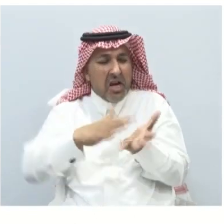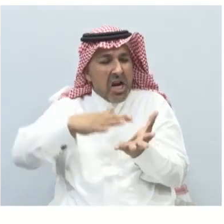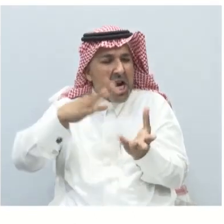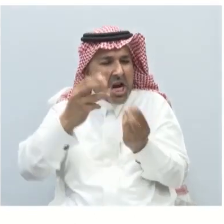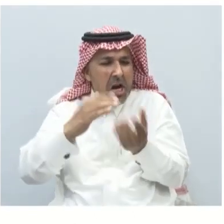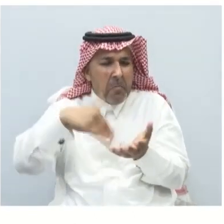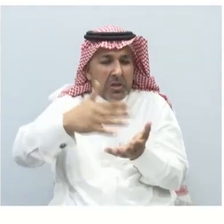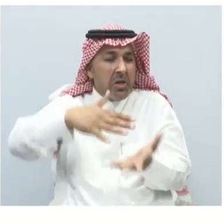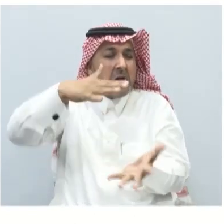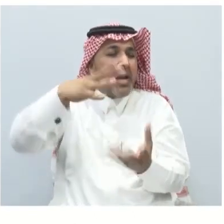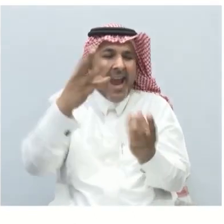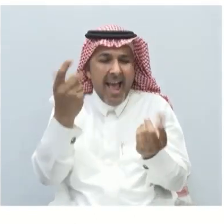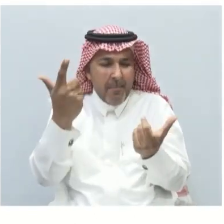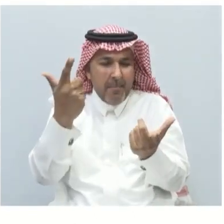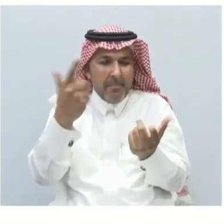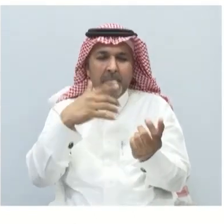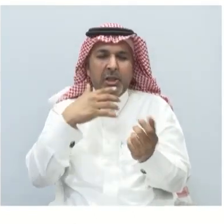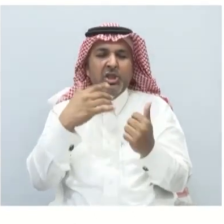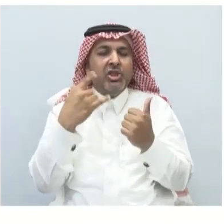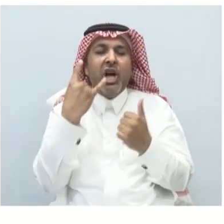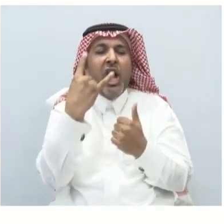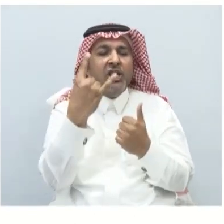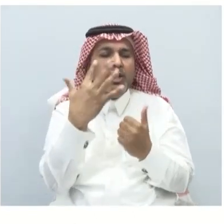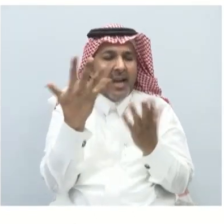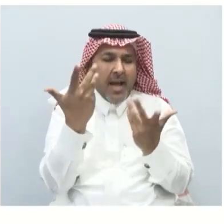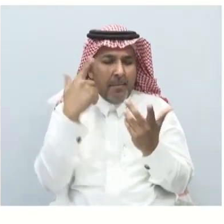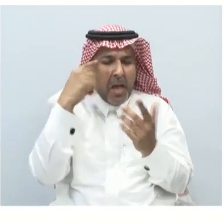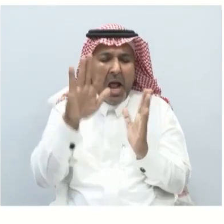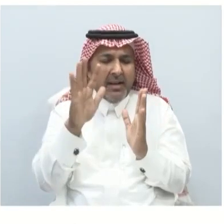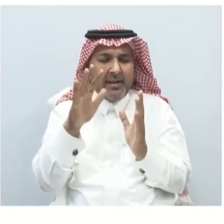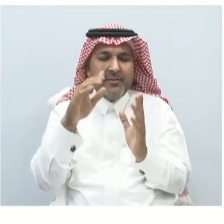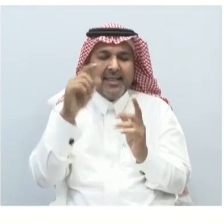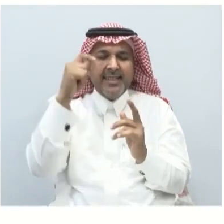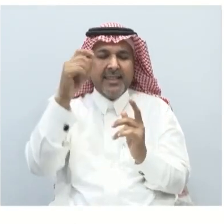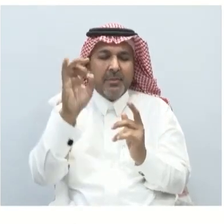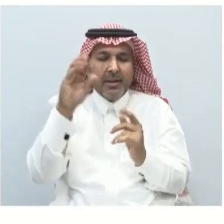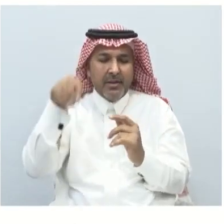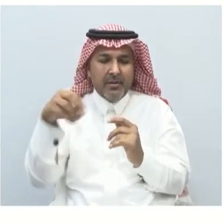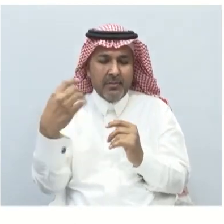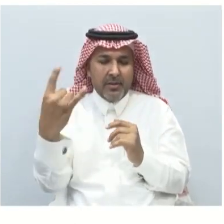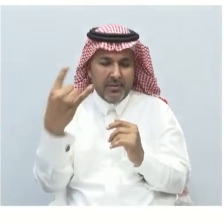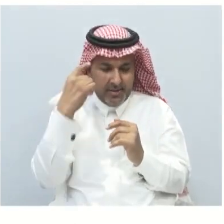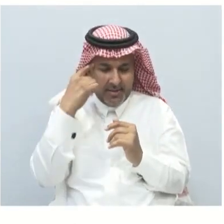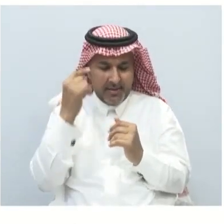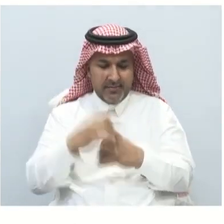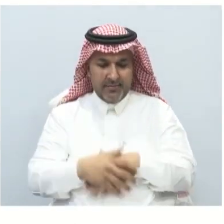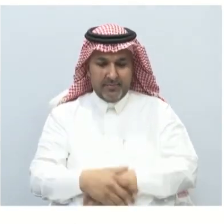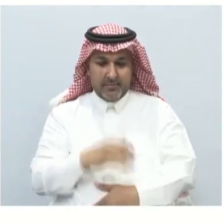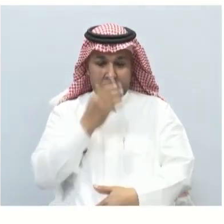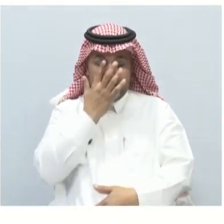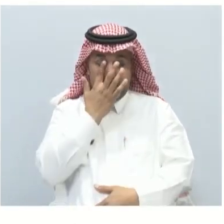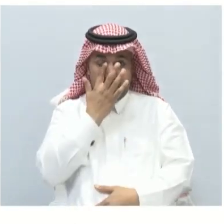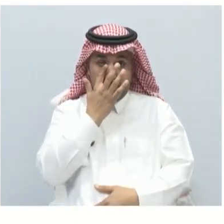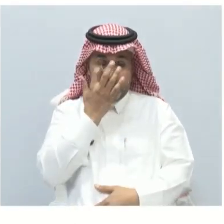السكان المتوقع بناء على نسبه الزياده المطروح ان شاء الله تكون واضحه للجميع نشوف ايضا عندنا